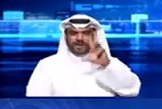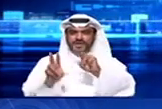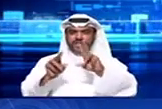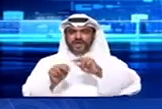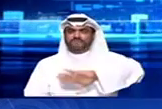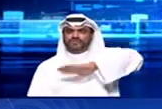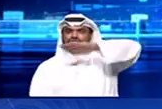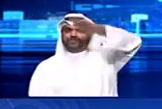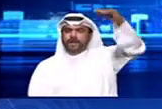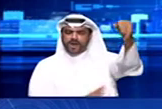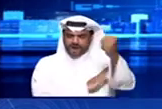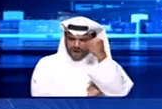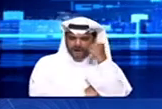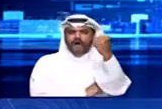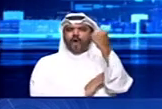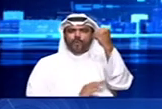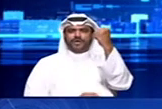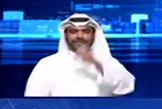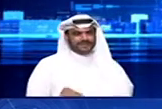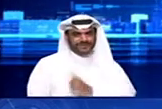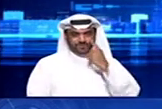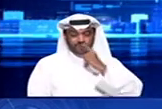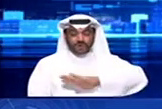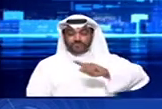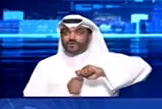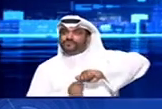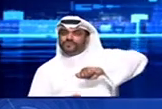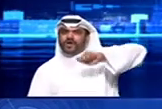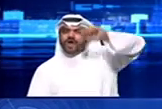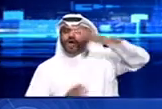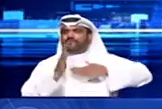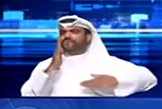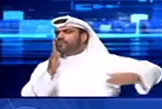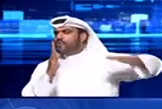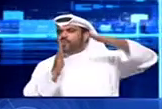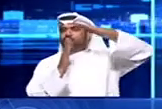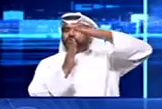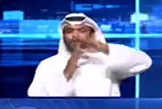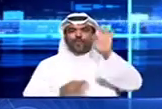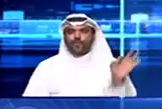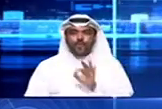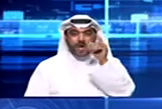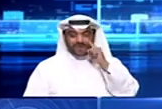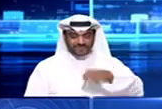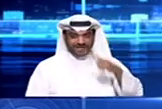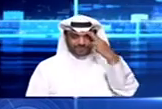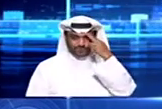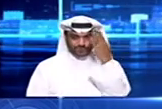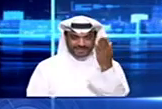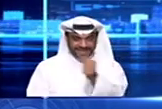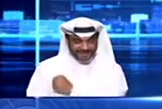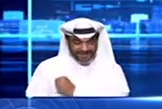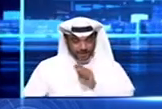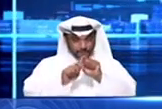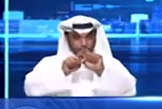طويق، وجبل طويق هو من الجبال الشامخة والمرتفعة في قلب المملكة العربية السعودية،